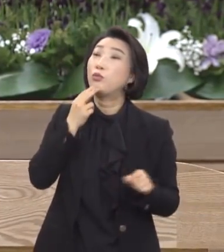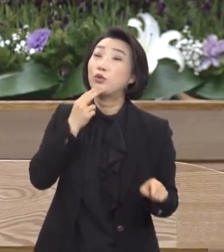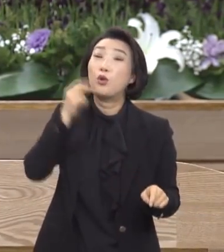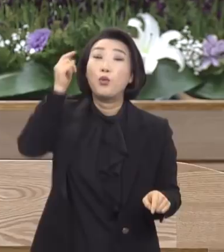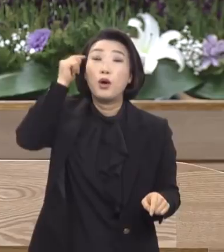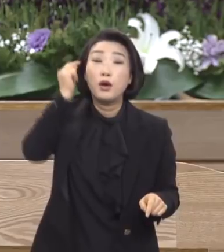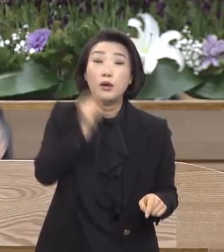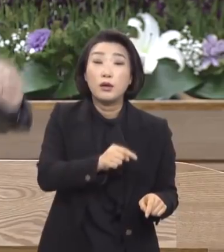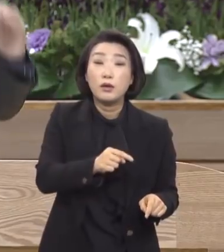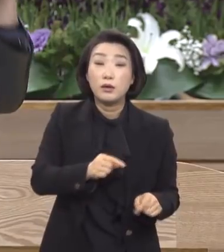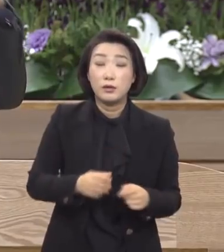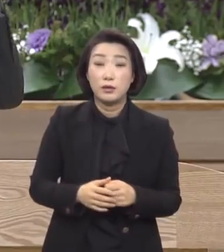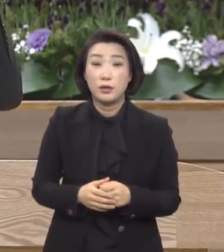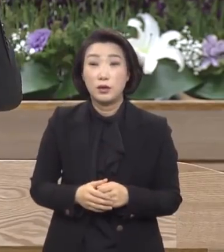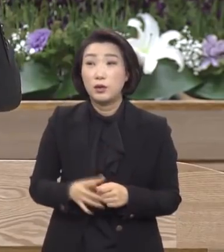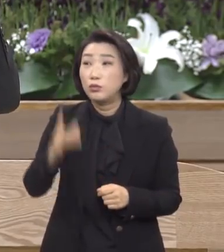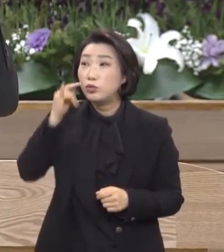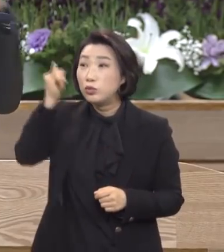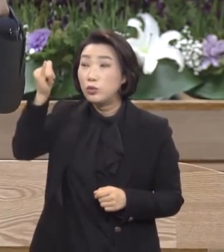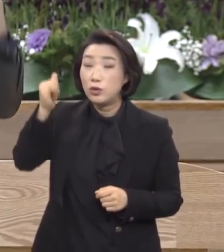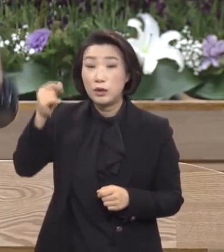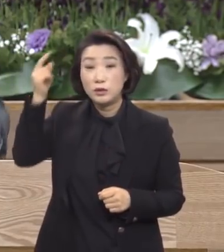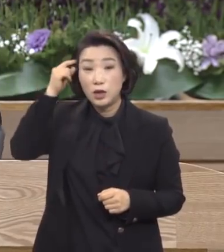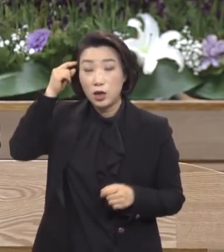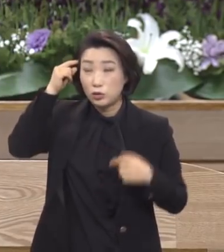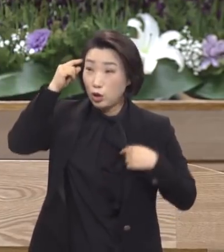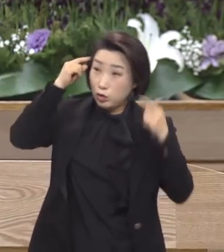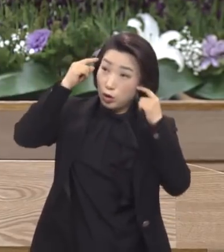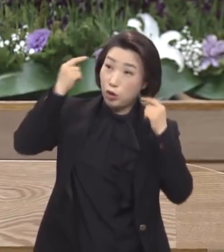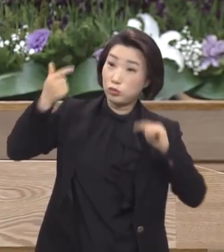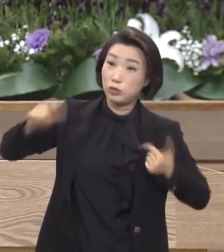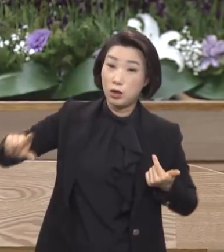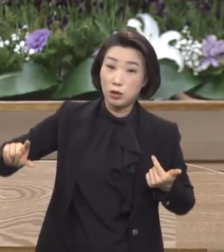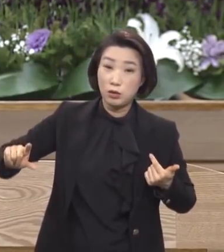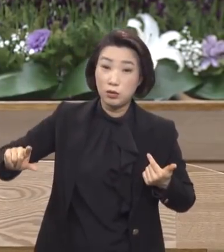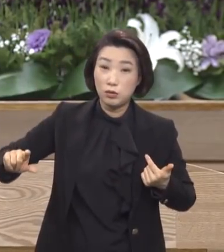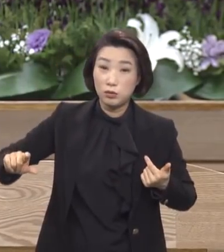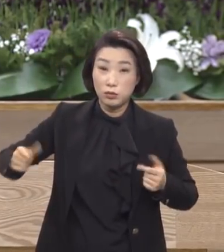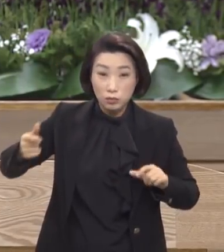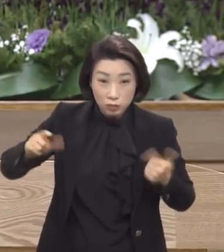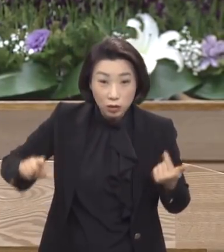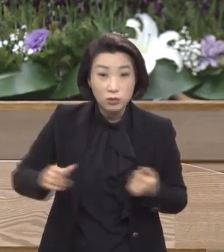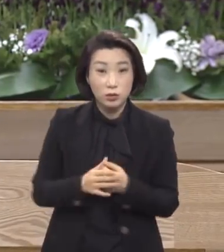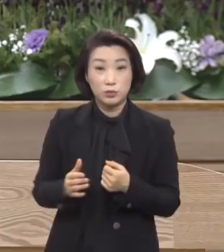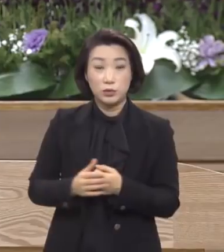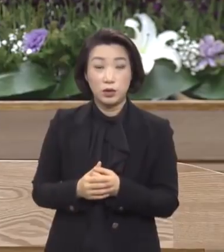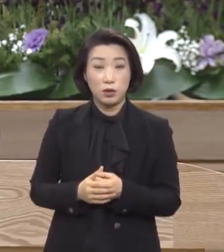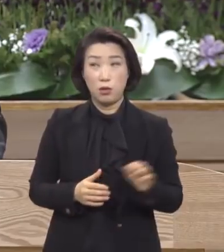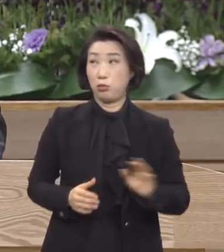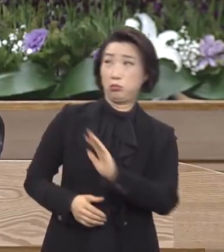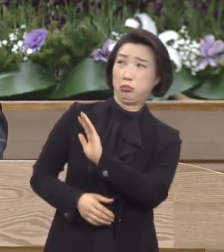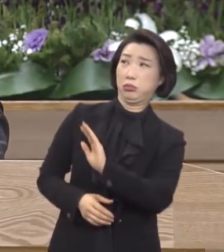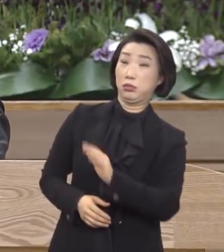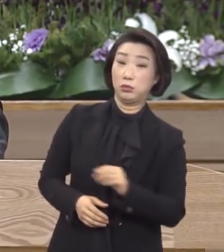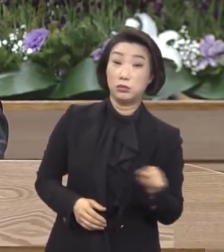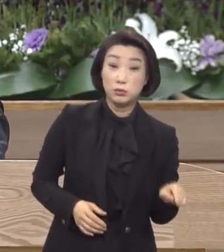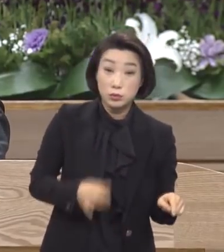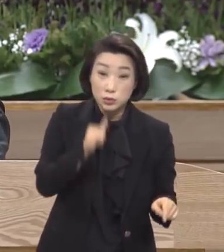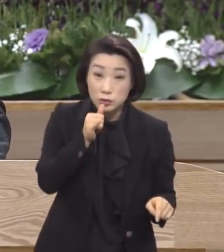안요? 부모의 의견과 내 생각이 다르다 이 말이오. 그 때문에 못하겠다 이